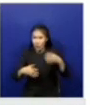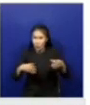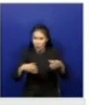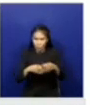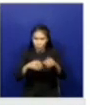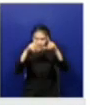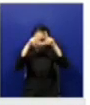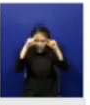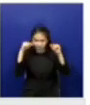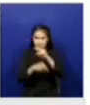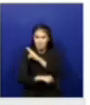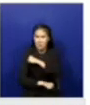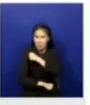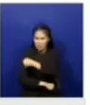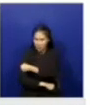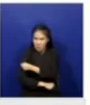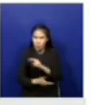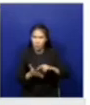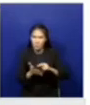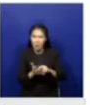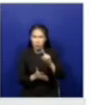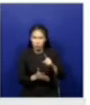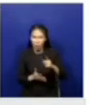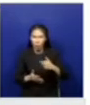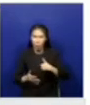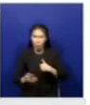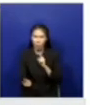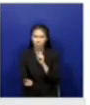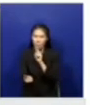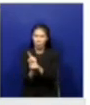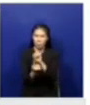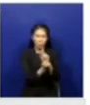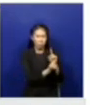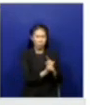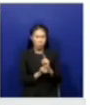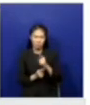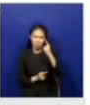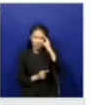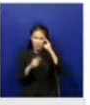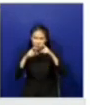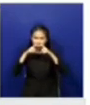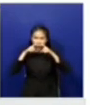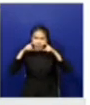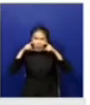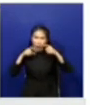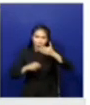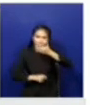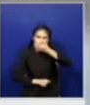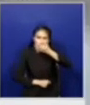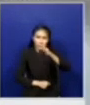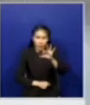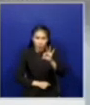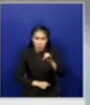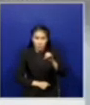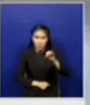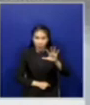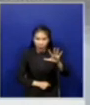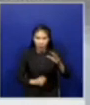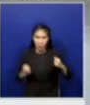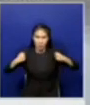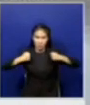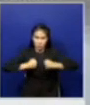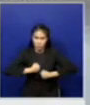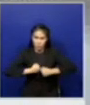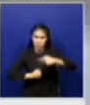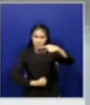บาลซึ่งเป็นนักรบด่านหน้าต้องหาหน้ากาก N95 และชุด PPE เพื่อป้องกันต